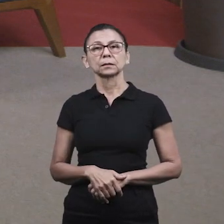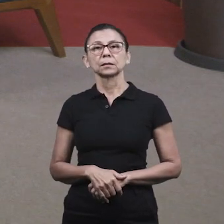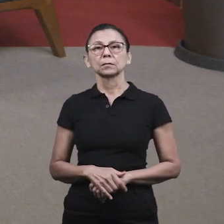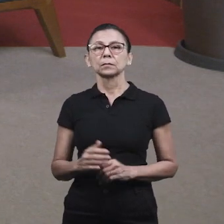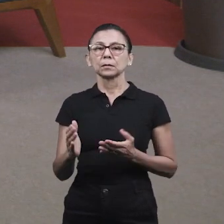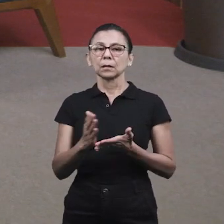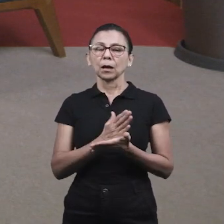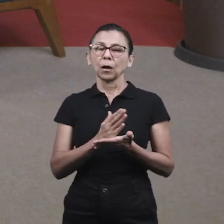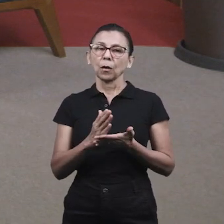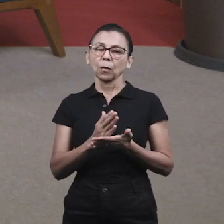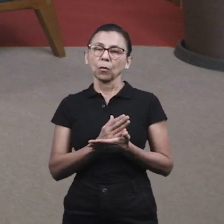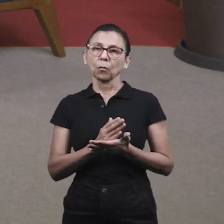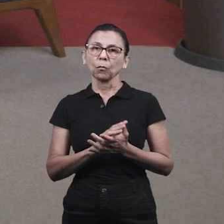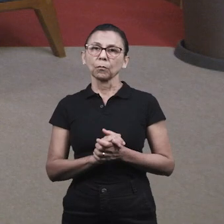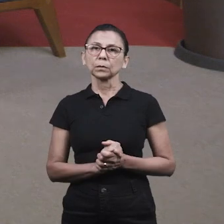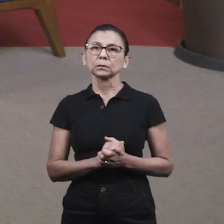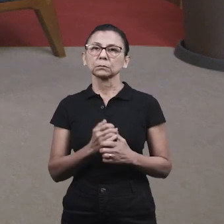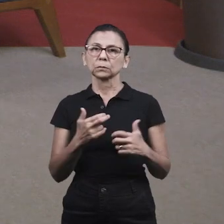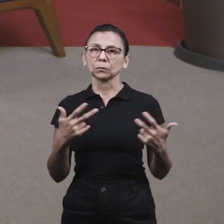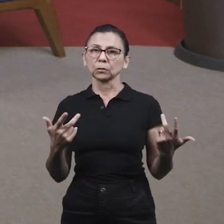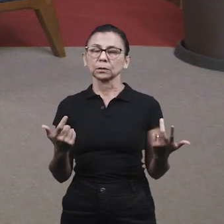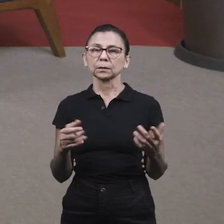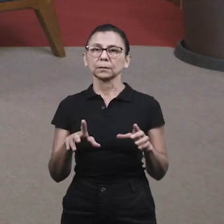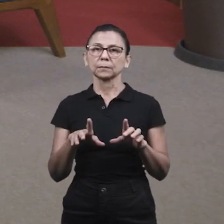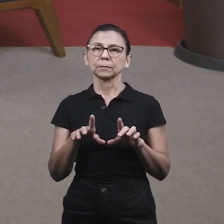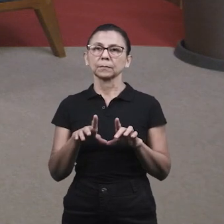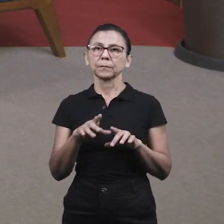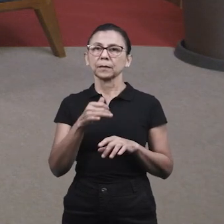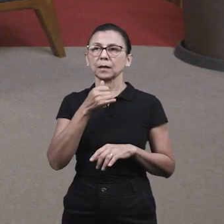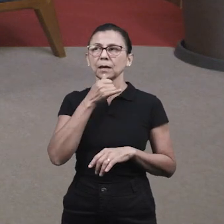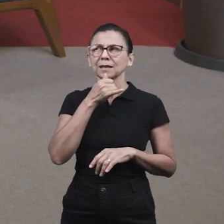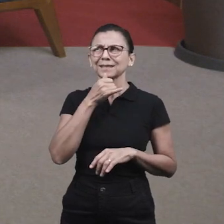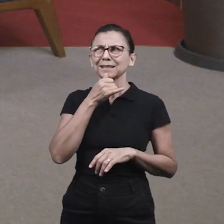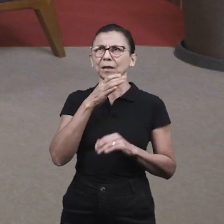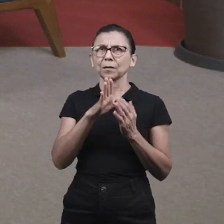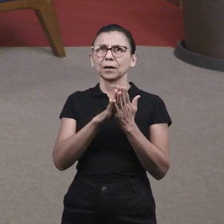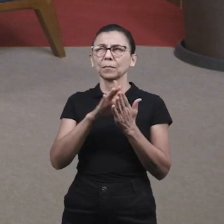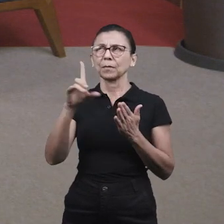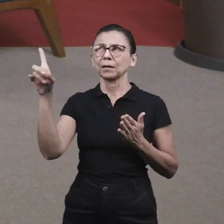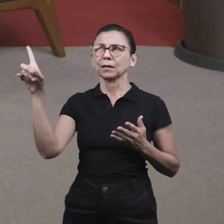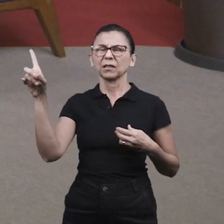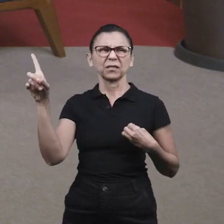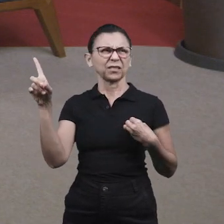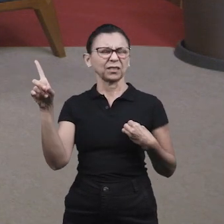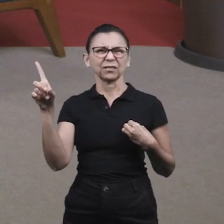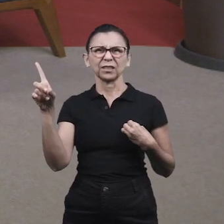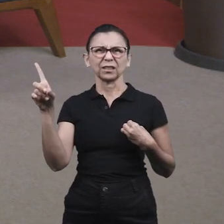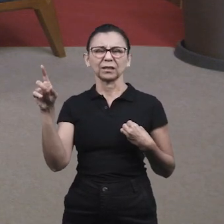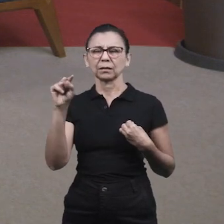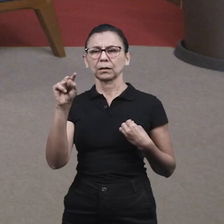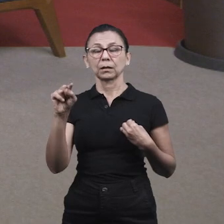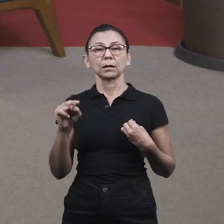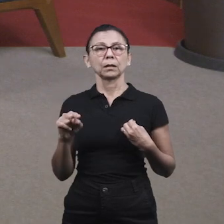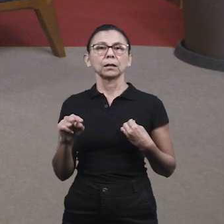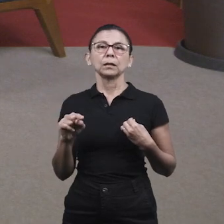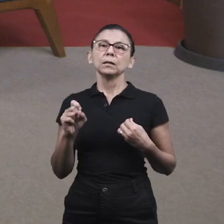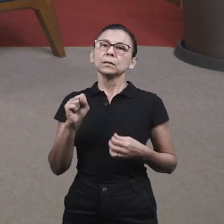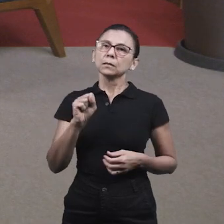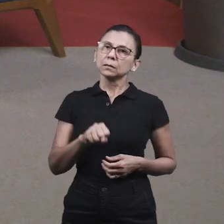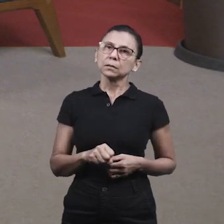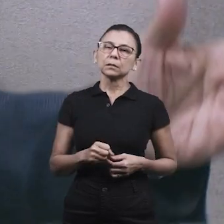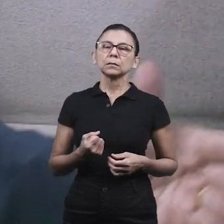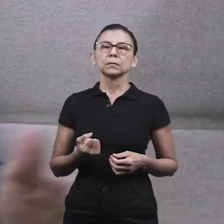Donc il faut prêter attention dans certaines phrases de la Bible. Regardez, la parole de Dieu est